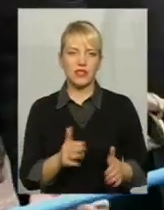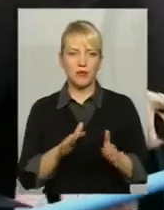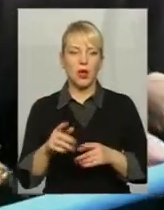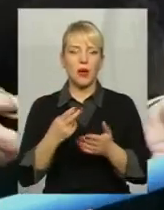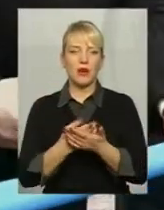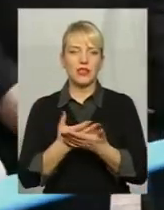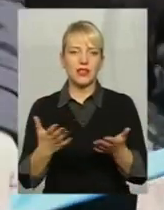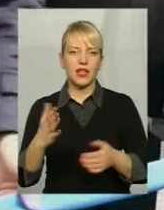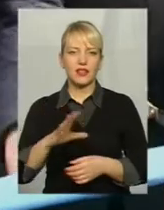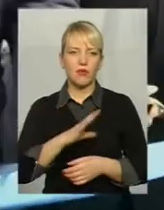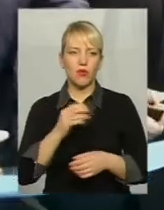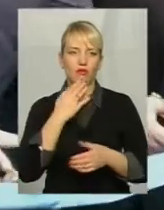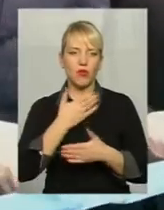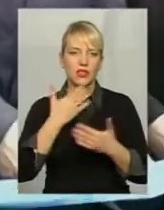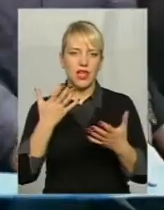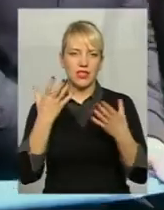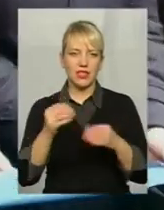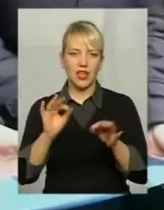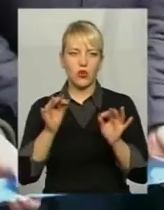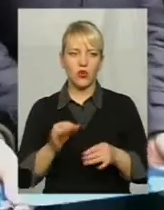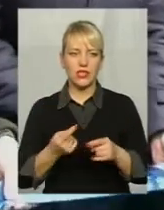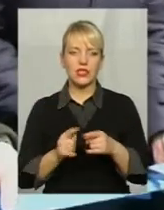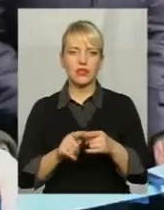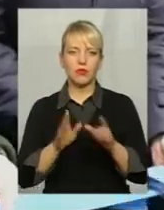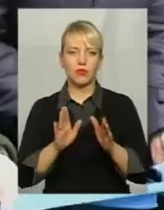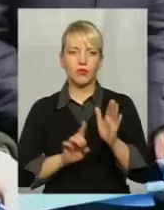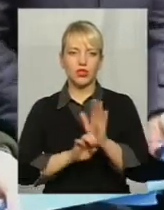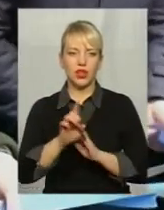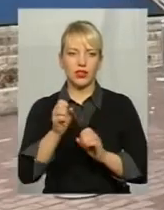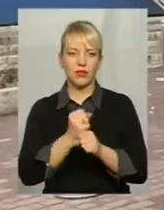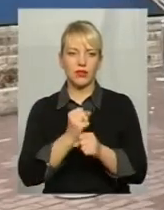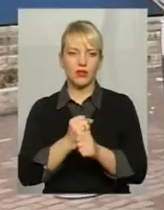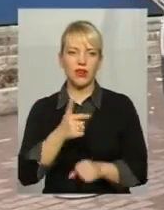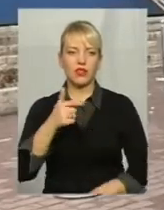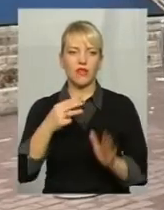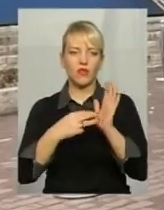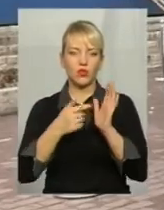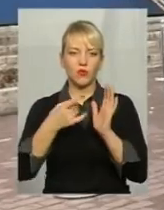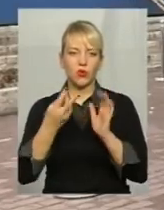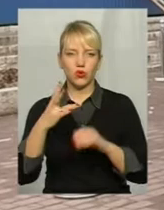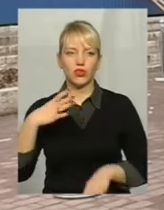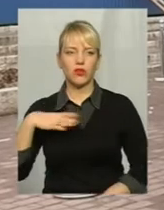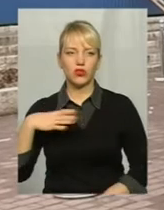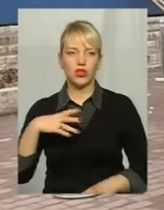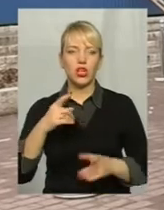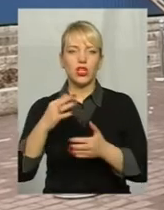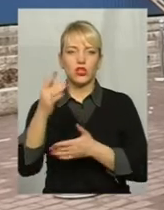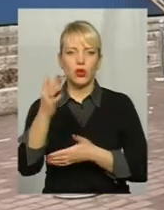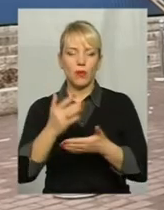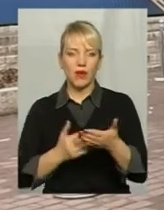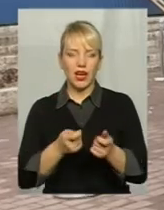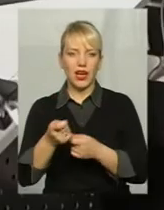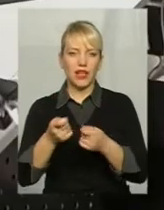відбулася в останній день осені, мобільний ЦНАП функціонуватиме лише з 8 грудня Очікується, що згодом перелік адмінопцій можна